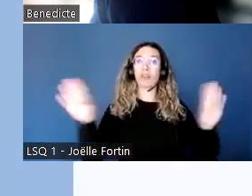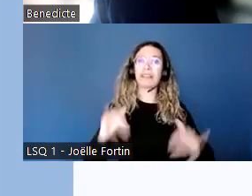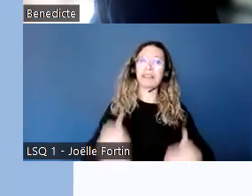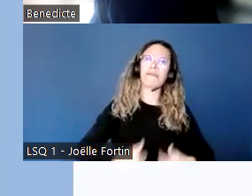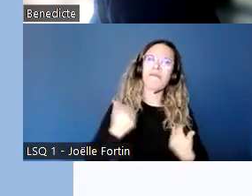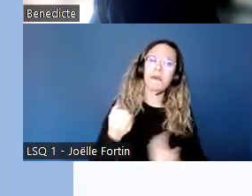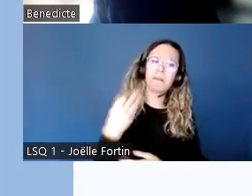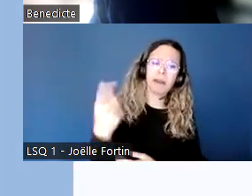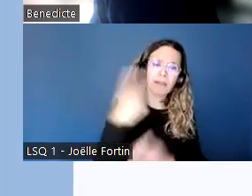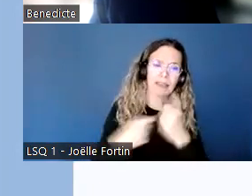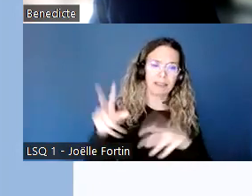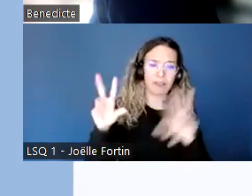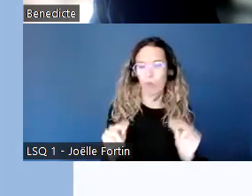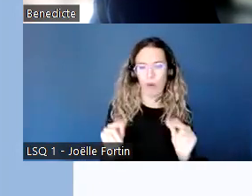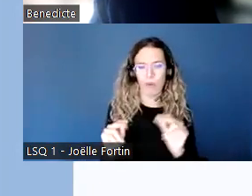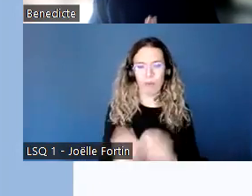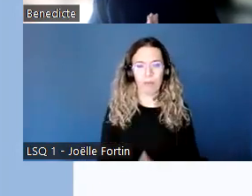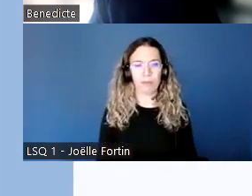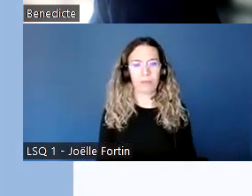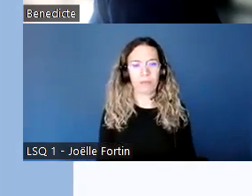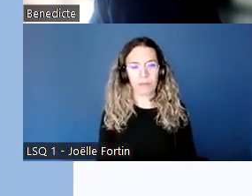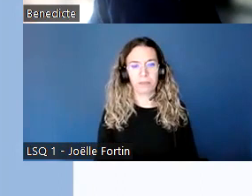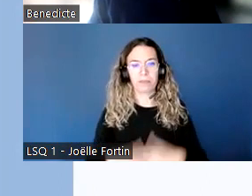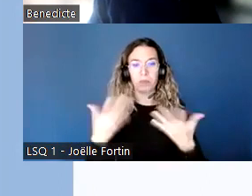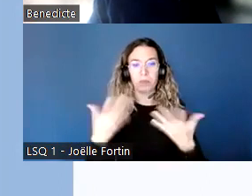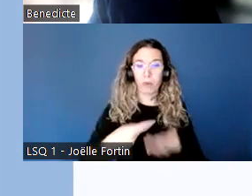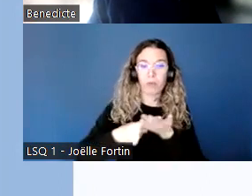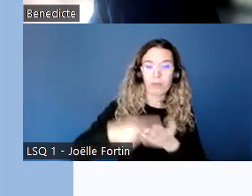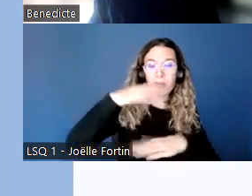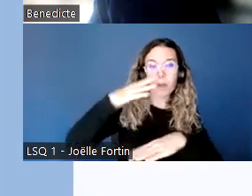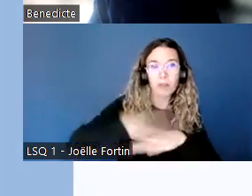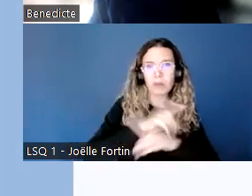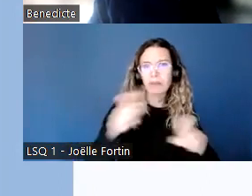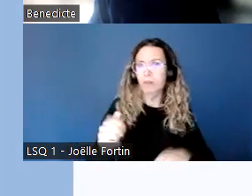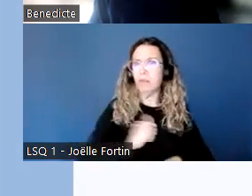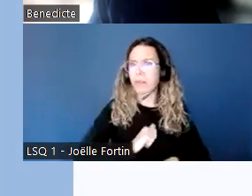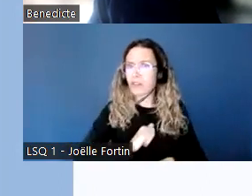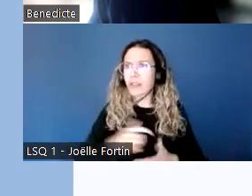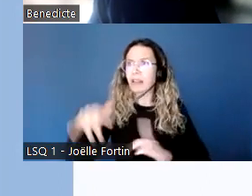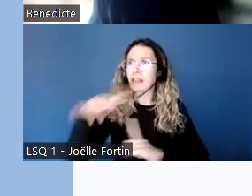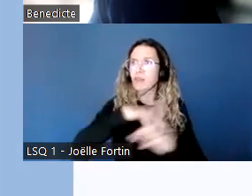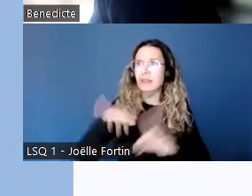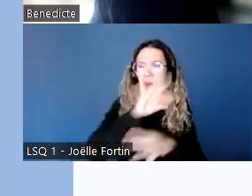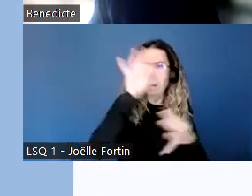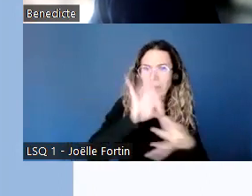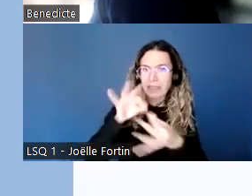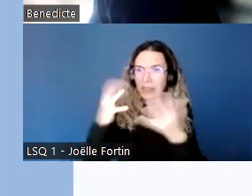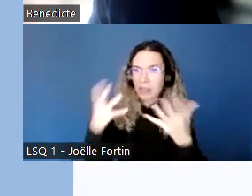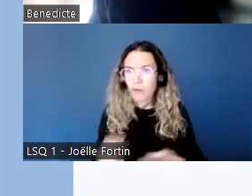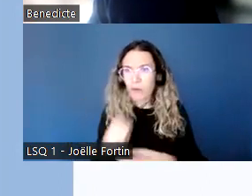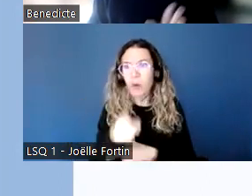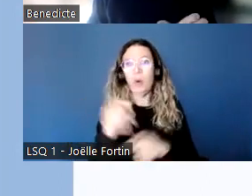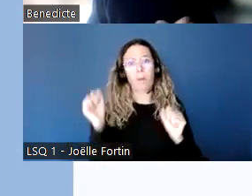ont trait au webinaire et au sujet du webinaire. Si vous voulez discuter de questions plus personnelles, de circonstances spécifiques, on vous invite